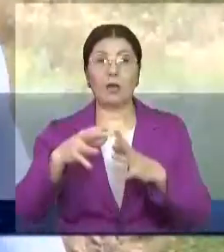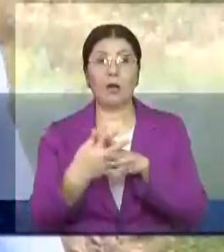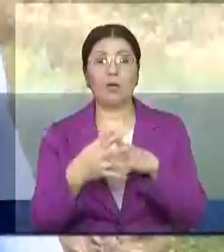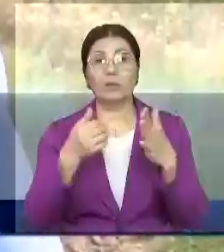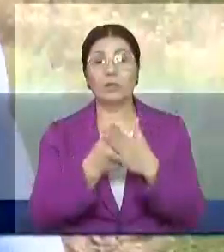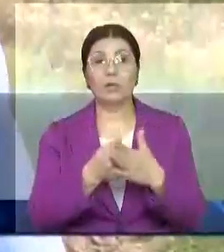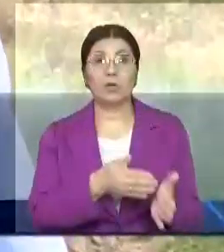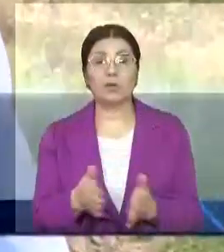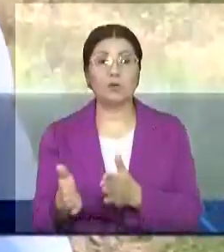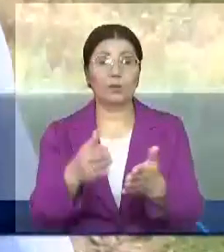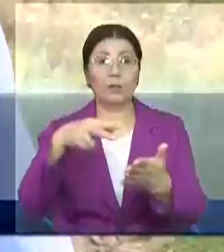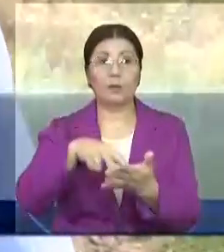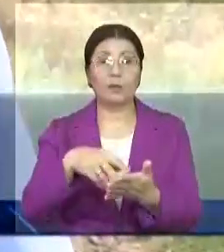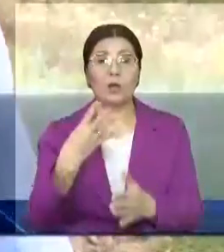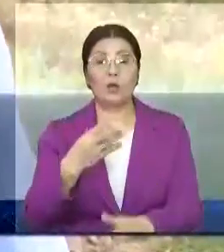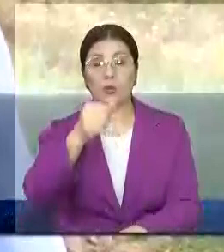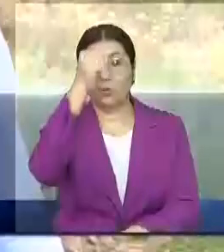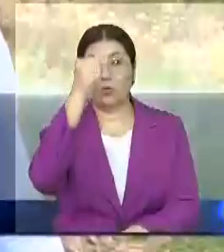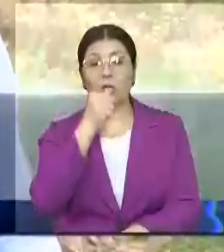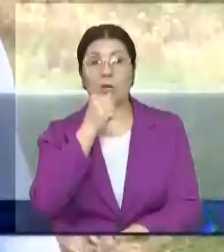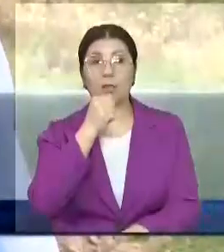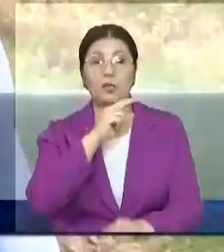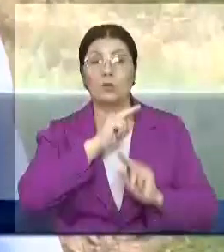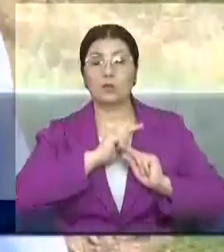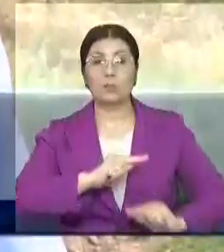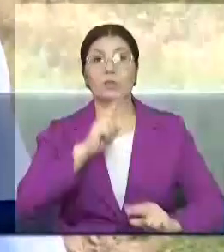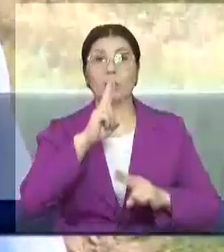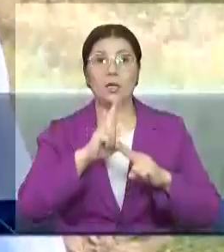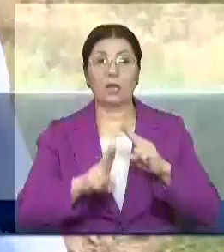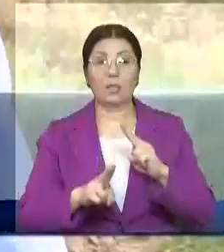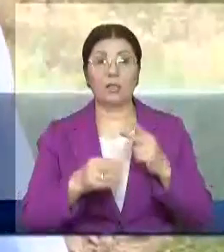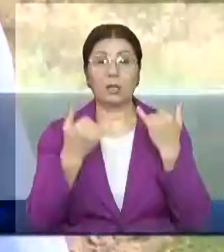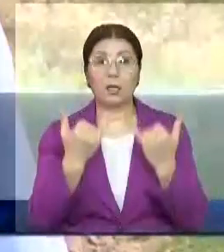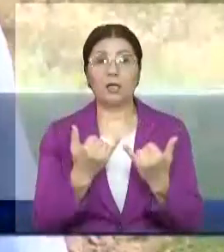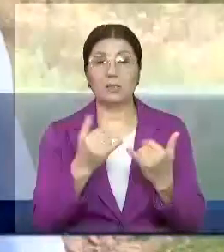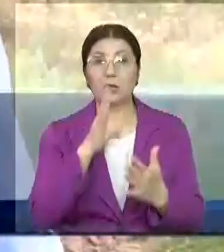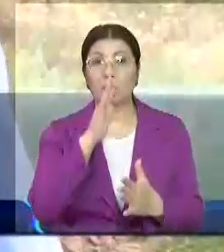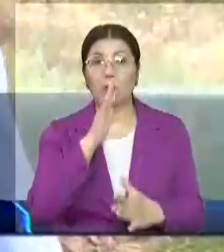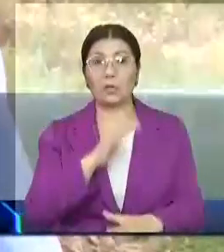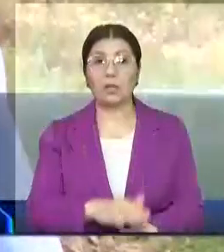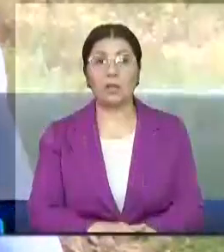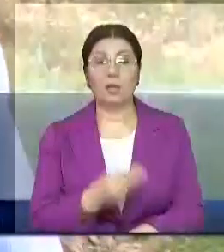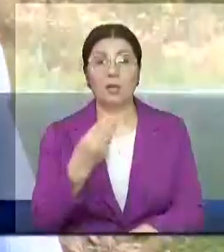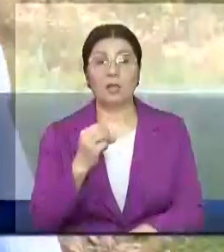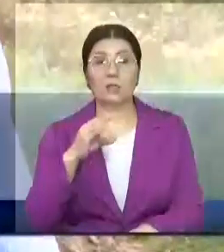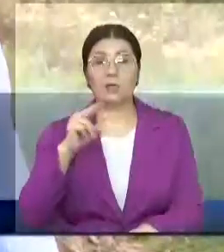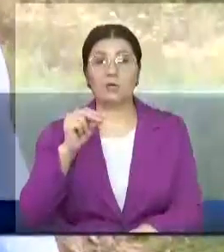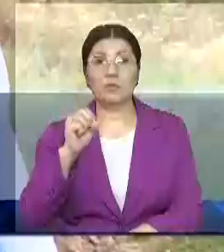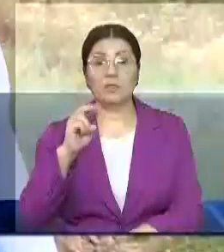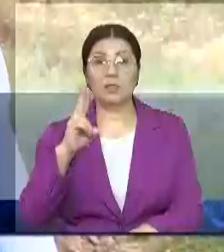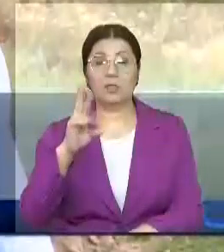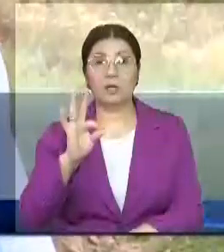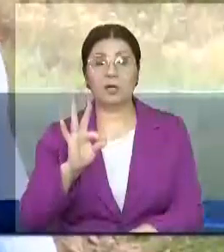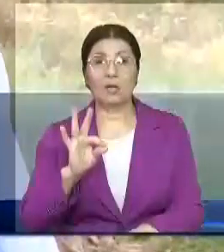құрылыс жұмыстары 4 ай көлемінде толықтай аяқталады деп отырмыз. Және қазіргі уақытта Шевченко Қызылжар деген